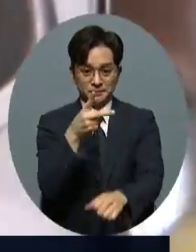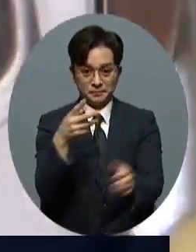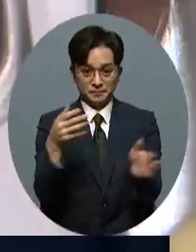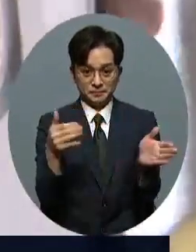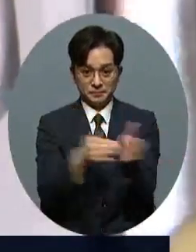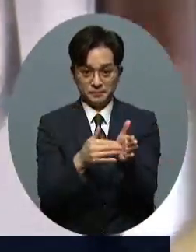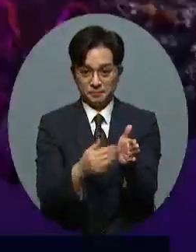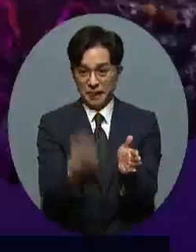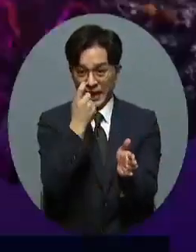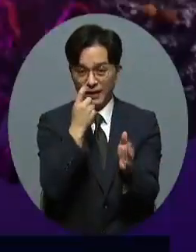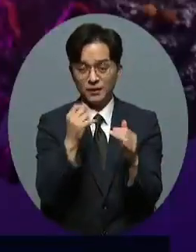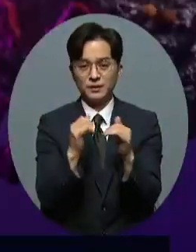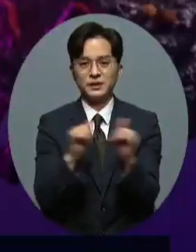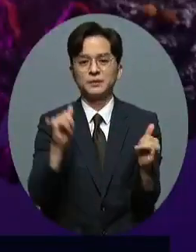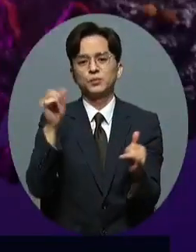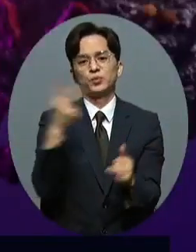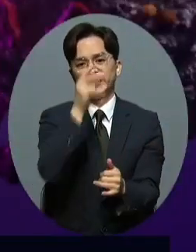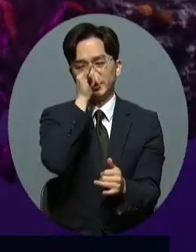국내에서 확인됐습니다.